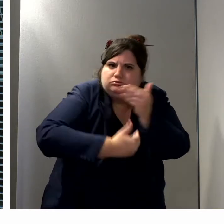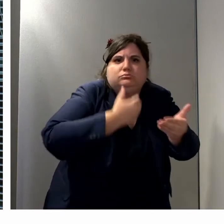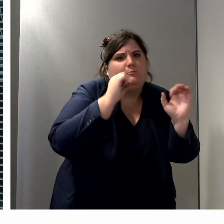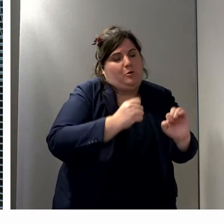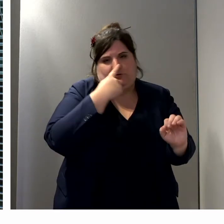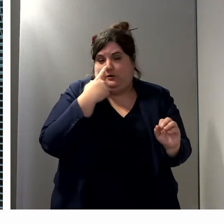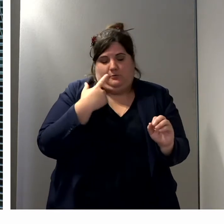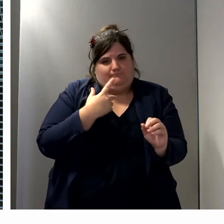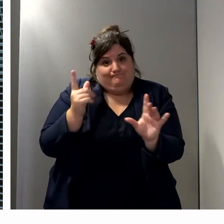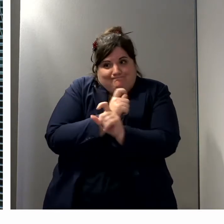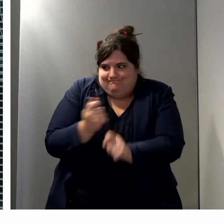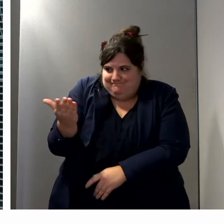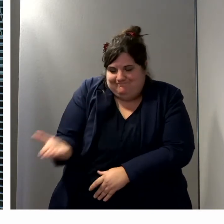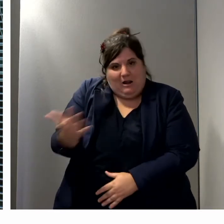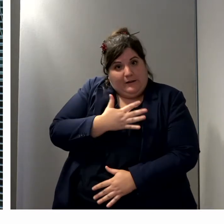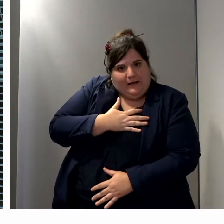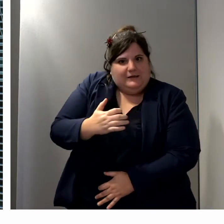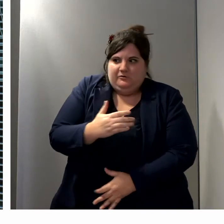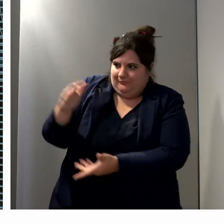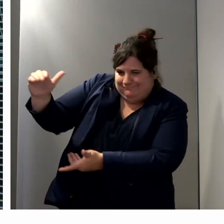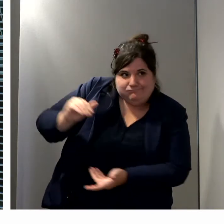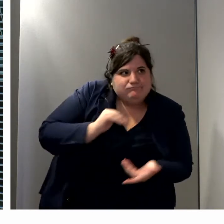enjeux et des ressources incroyables pour tous les acteurs.